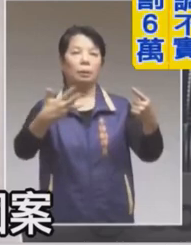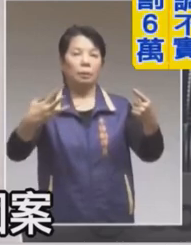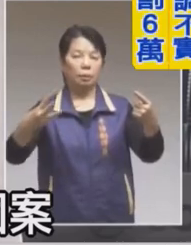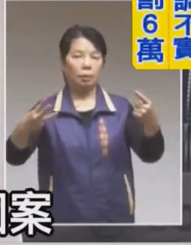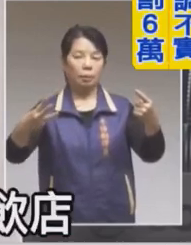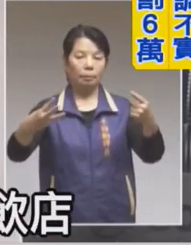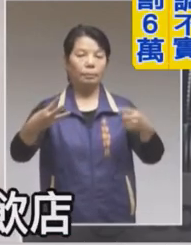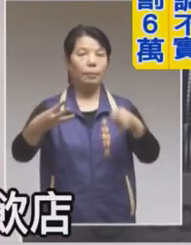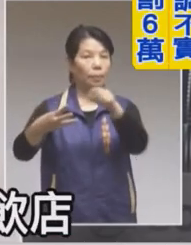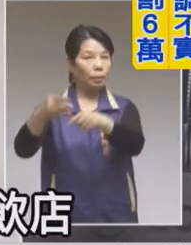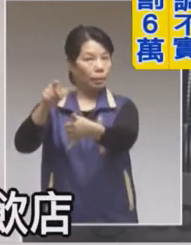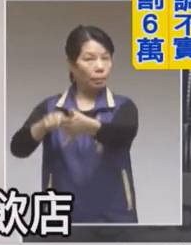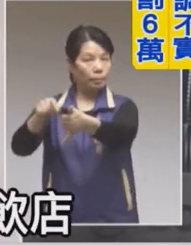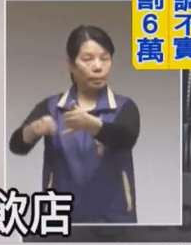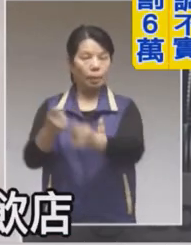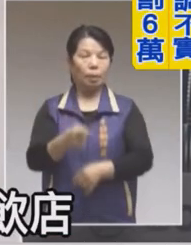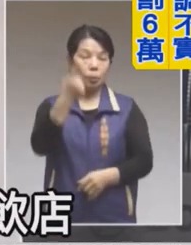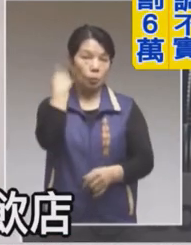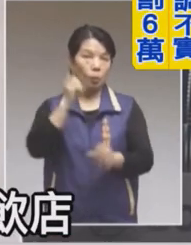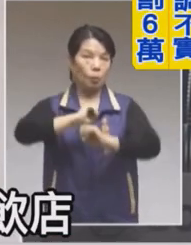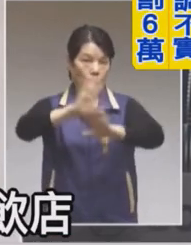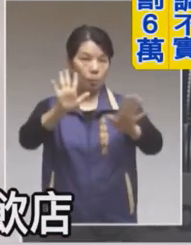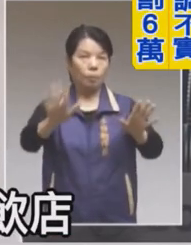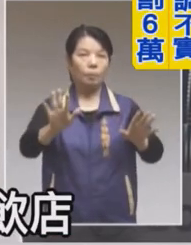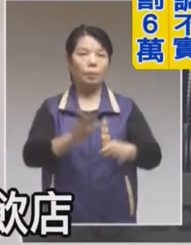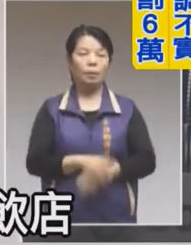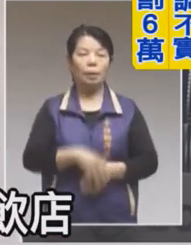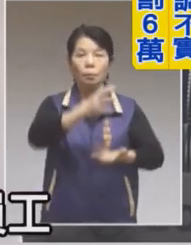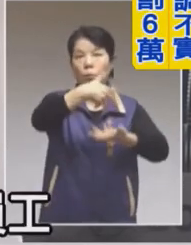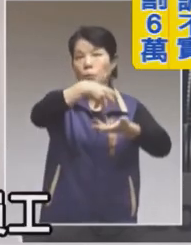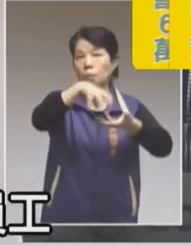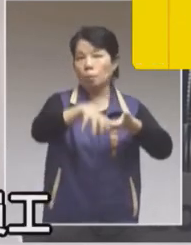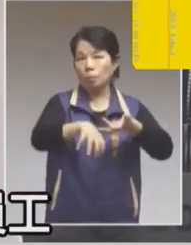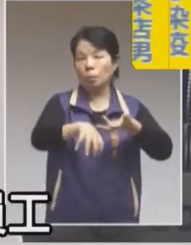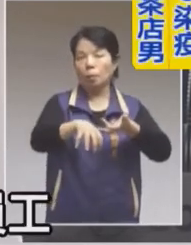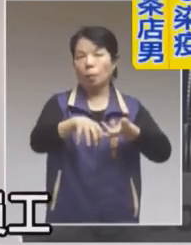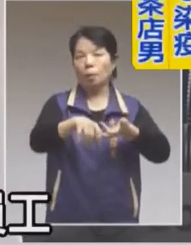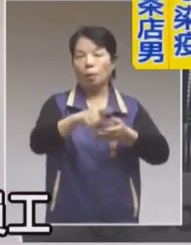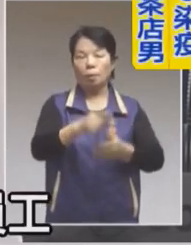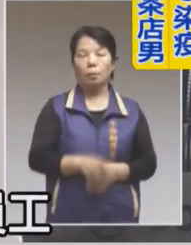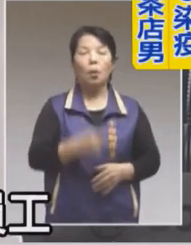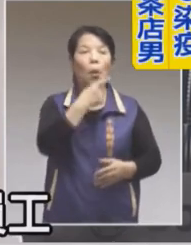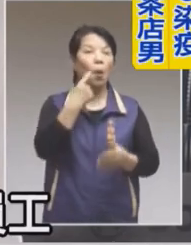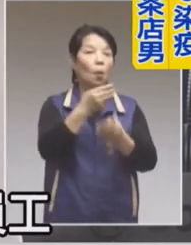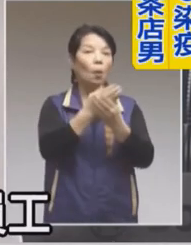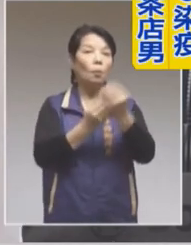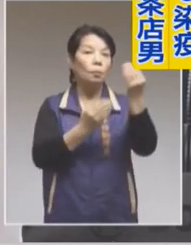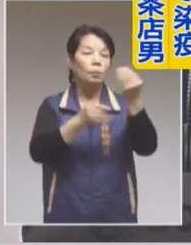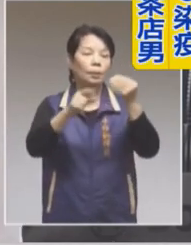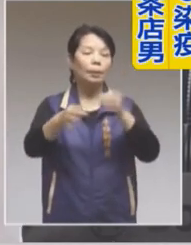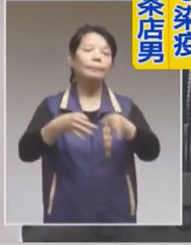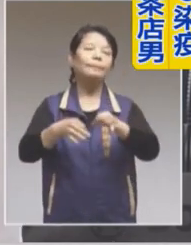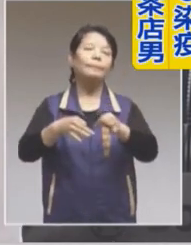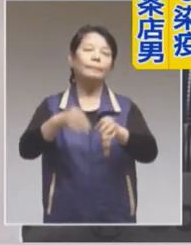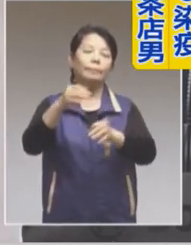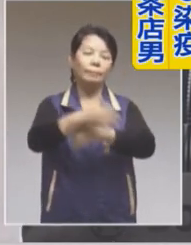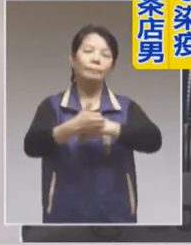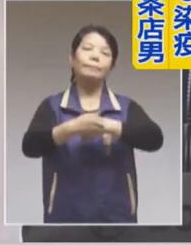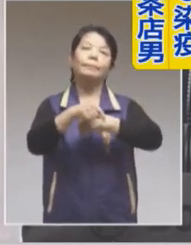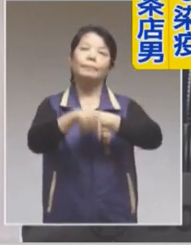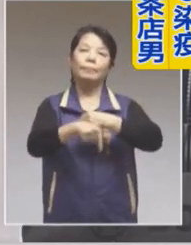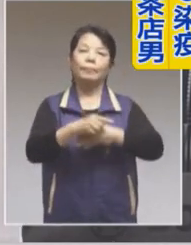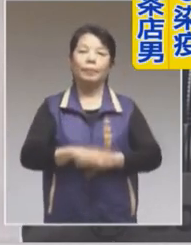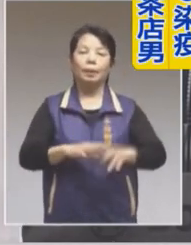19733这个个案，就是我们在昨天公布的餐饮店就是所谓的红茶店的这个员工那经